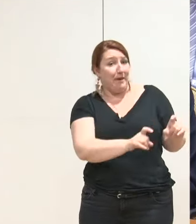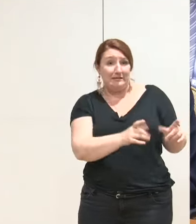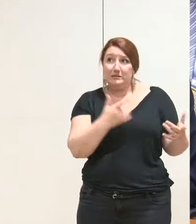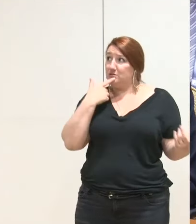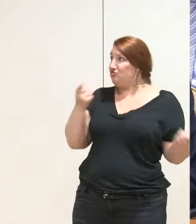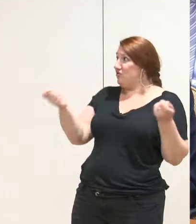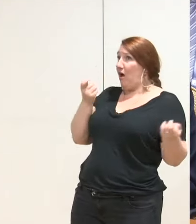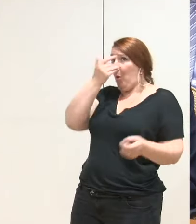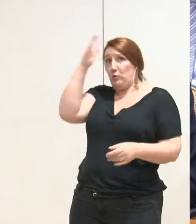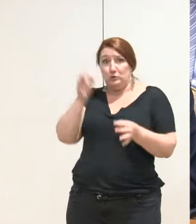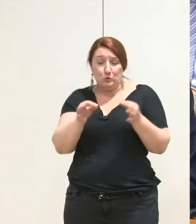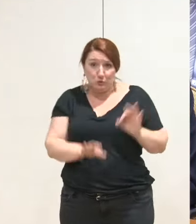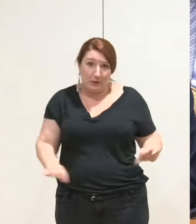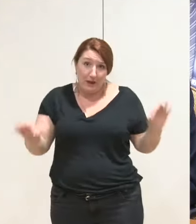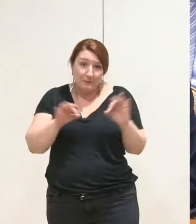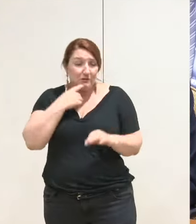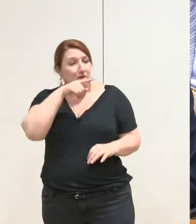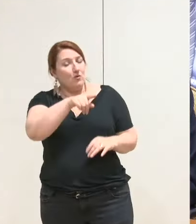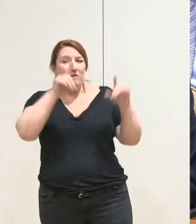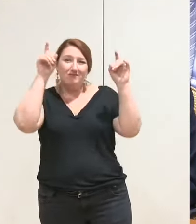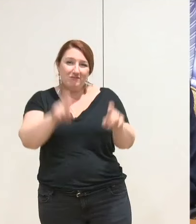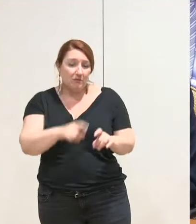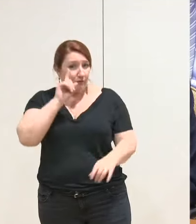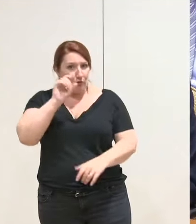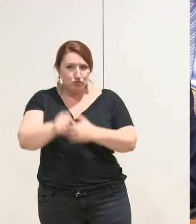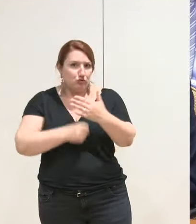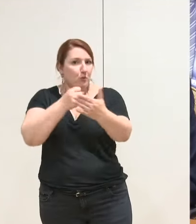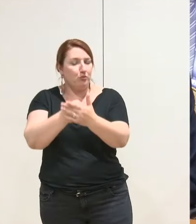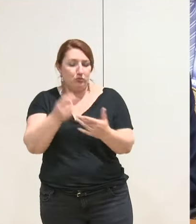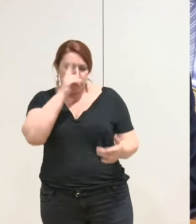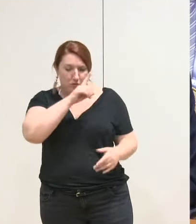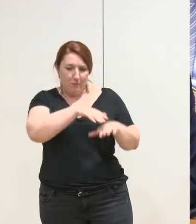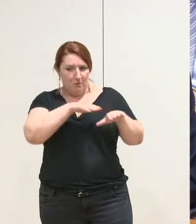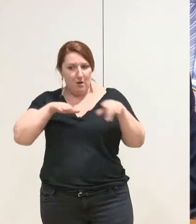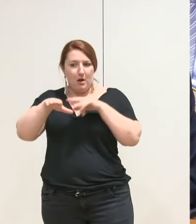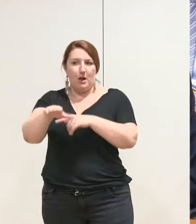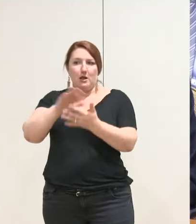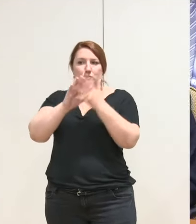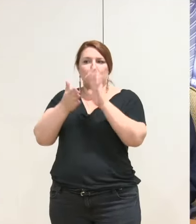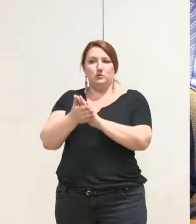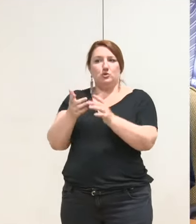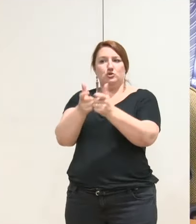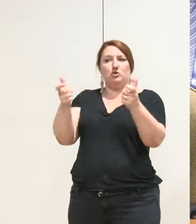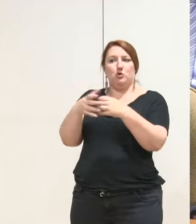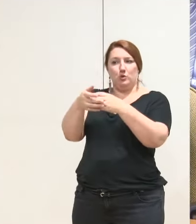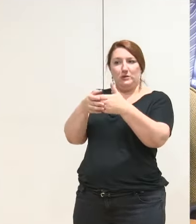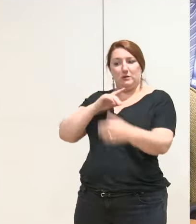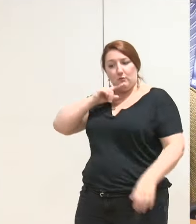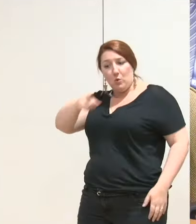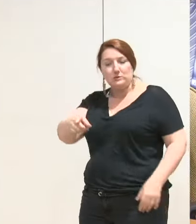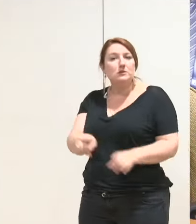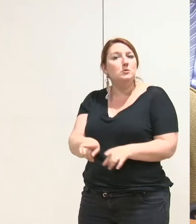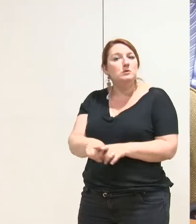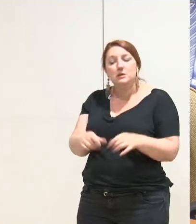vous imposez cette baisse de moyens vous devriez aller jusqu'au bout de la logique et puis donner parallèlement à l'association des centres de loisirs les comp cons signe qui vont